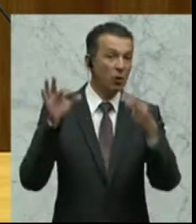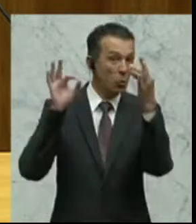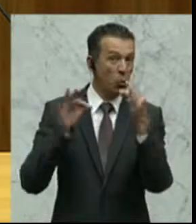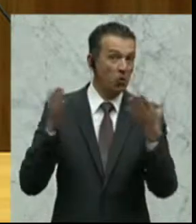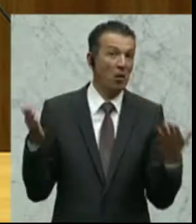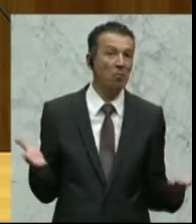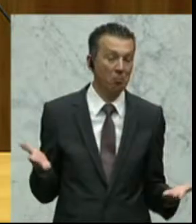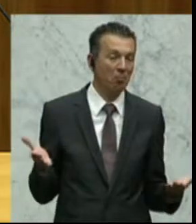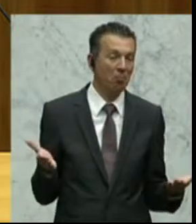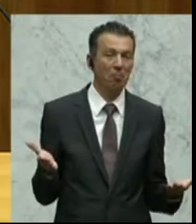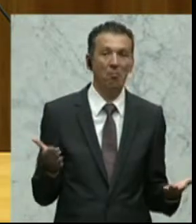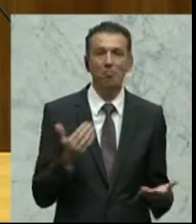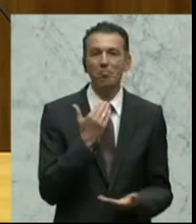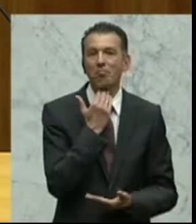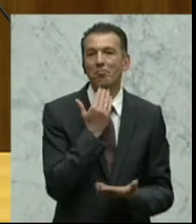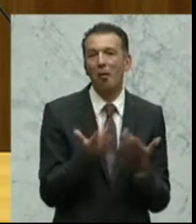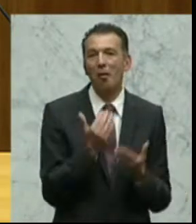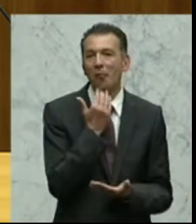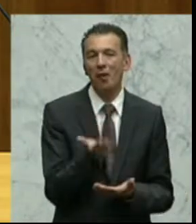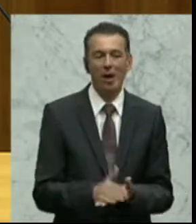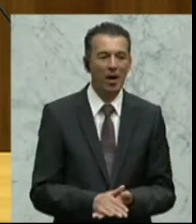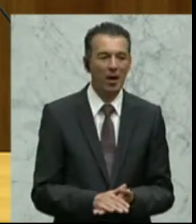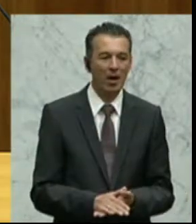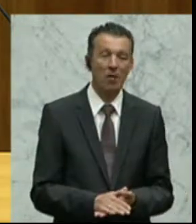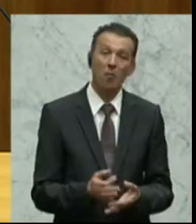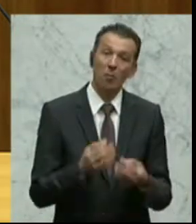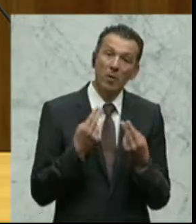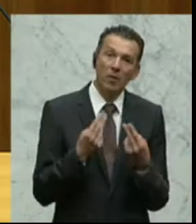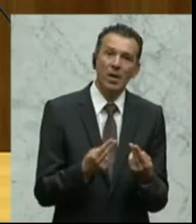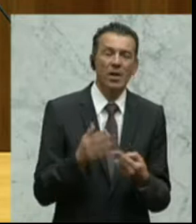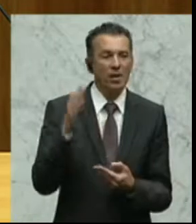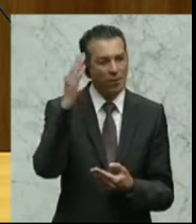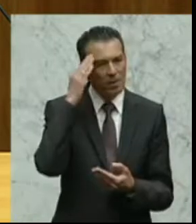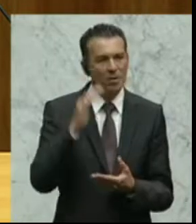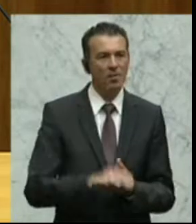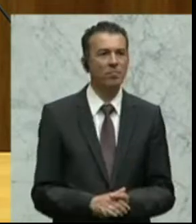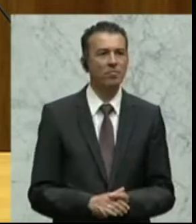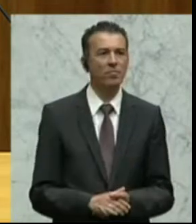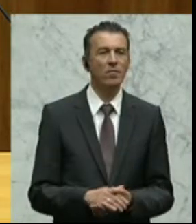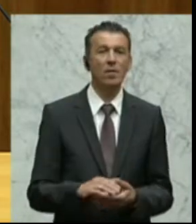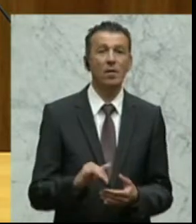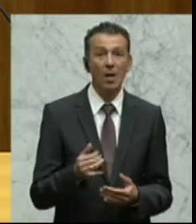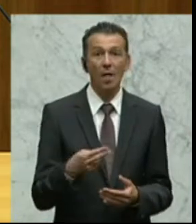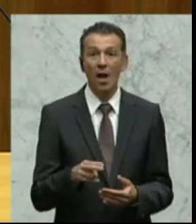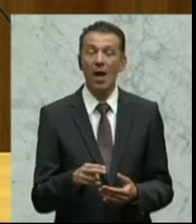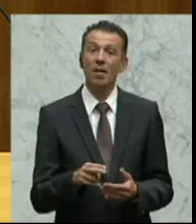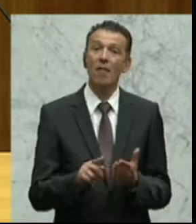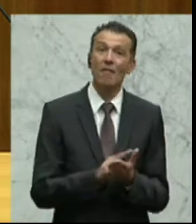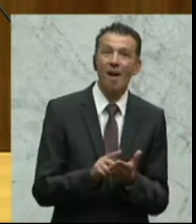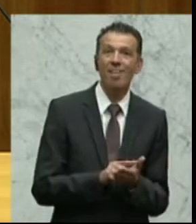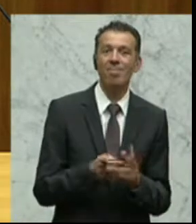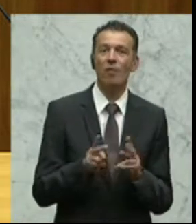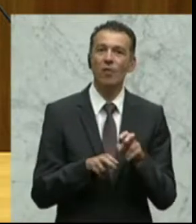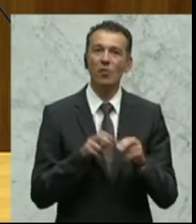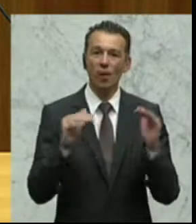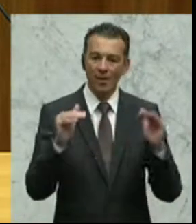mir eigentlich relativ egal. Mir war es einfach sehr wichtig zu wissen, ob, wann und wie Sie die Steuern senken werden.